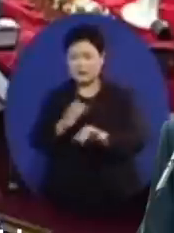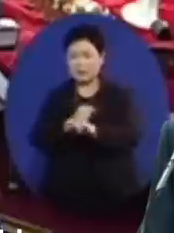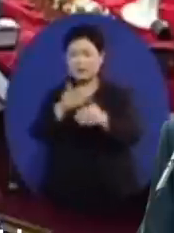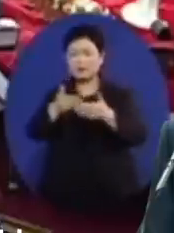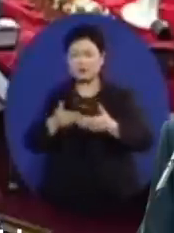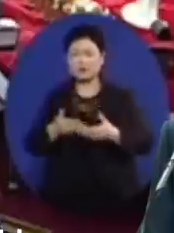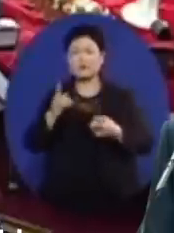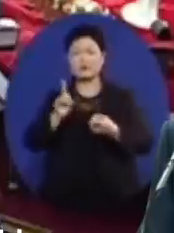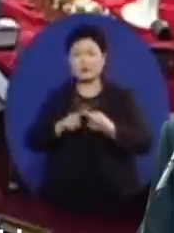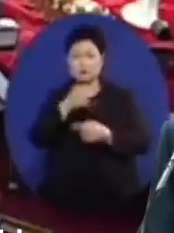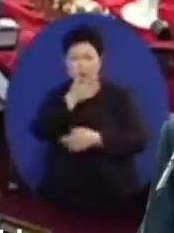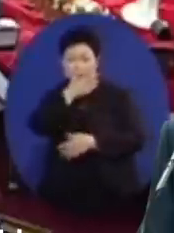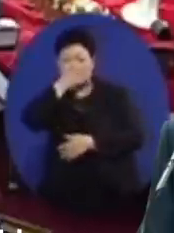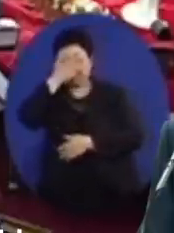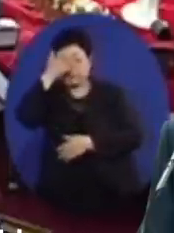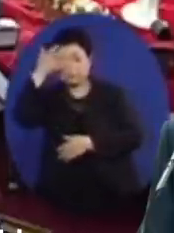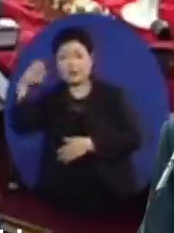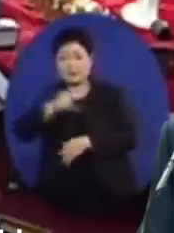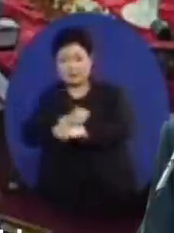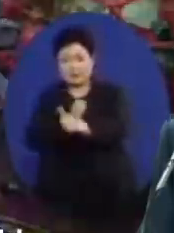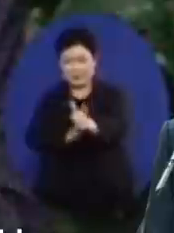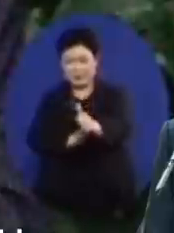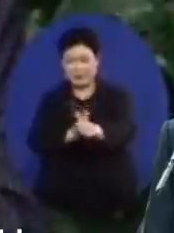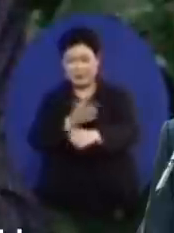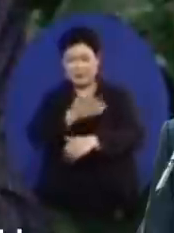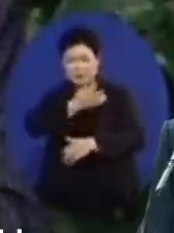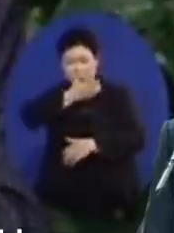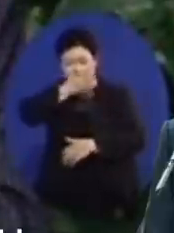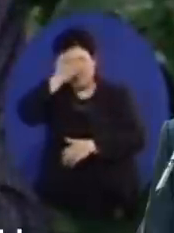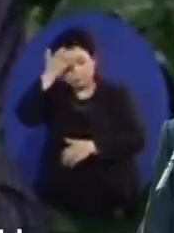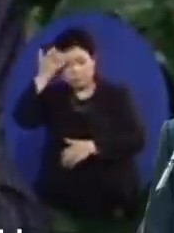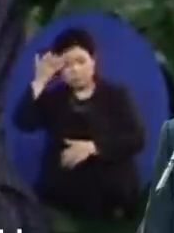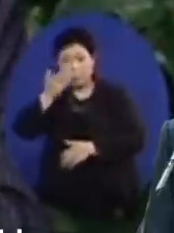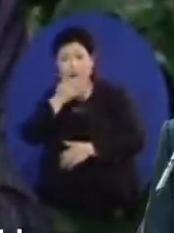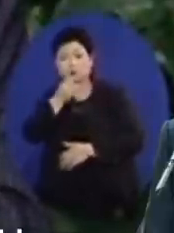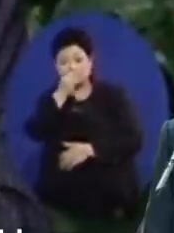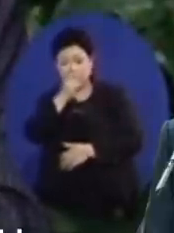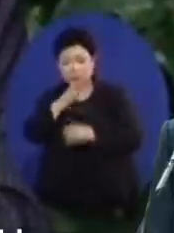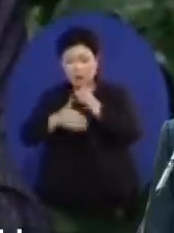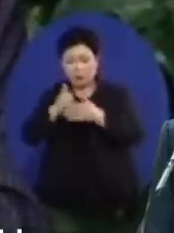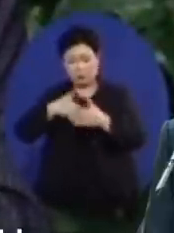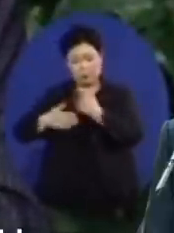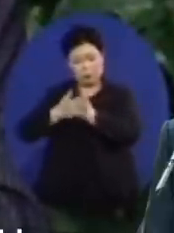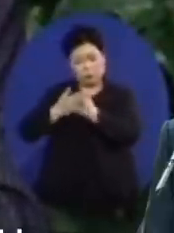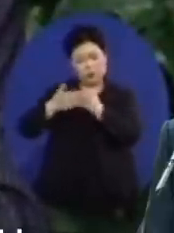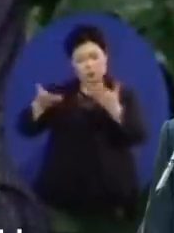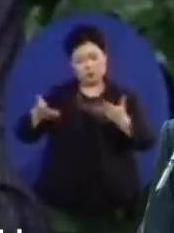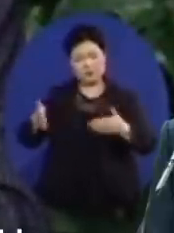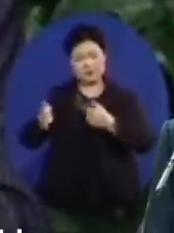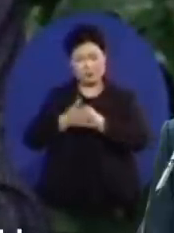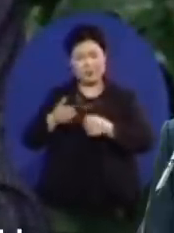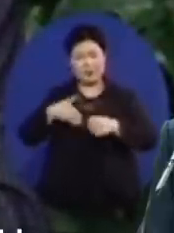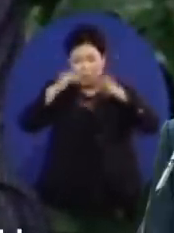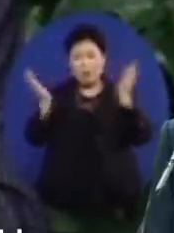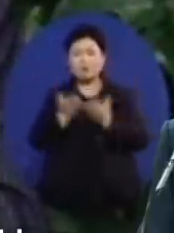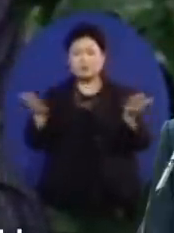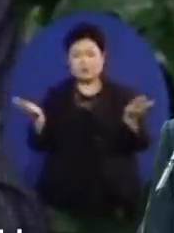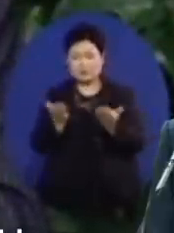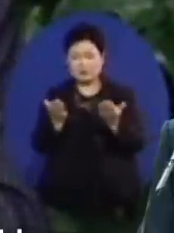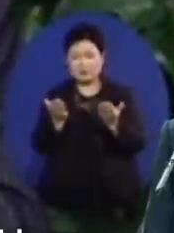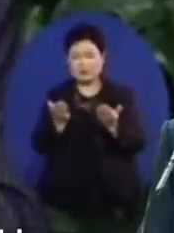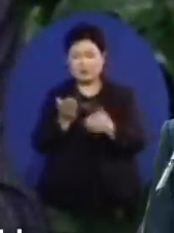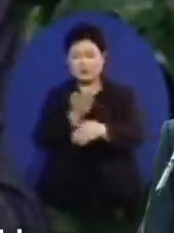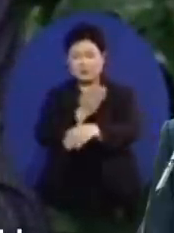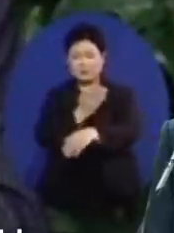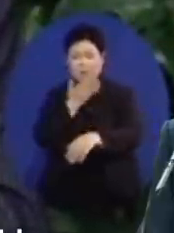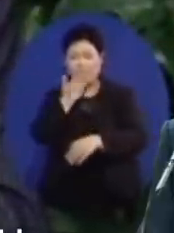것을 꿈꾸십시오. 우리가 꿈은 꿀 수 있지 않습니까? 우리 하나님이 나를 도와주심으로 나는 모든 일이 해결된다고